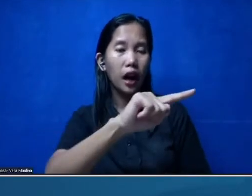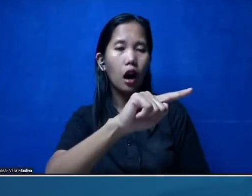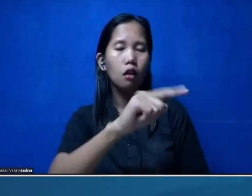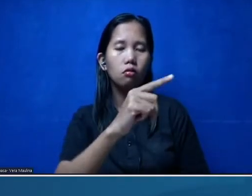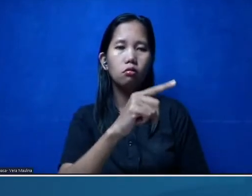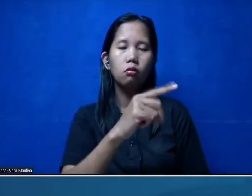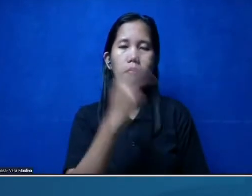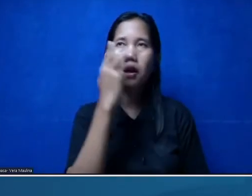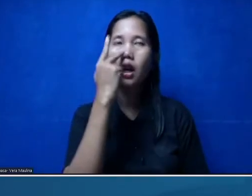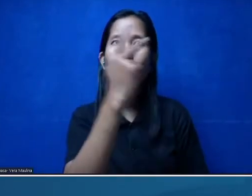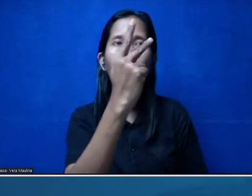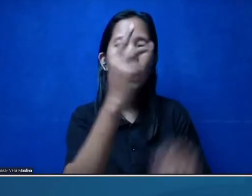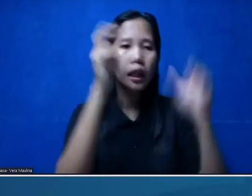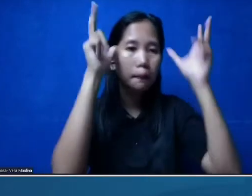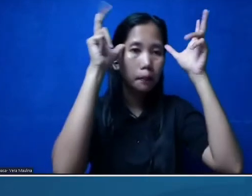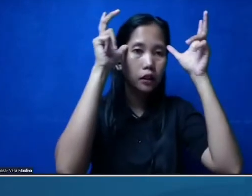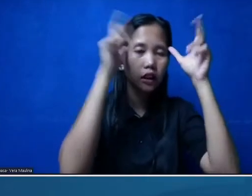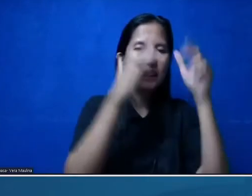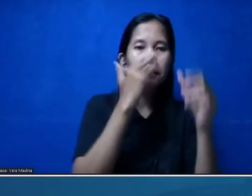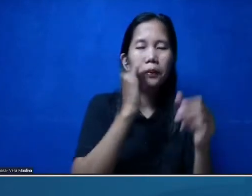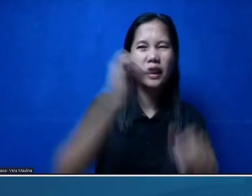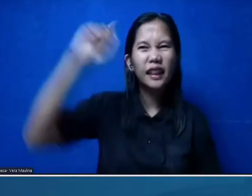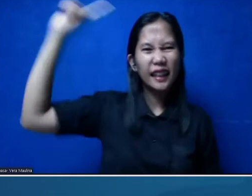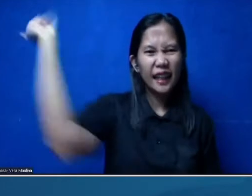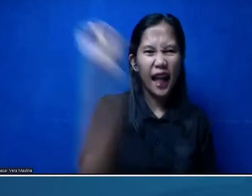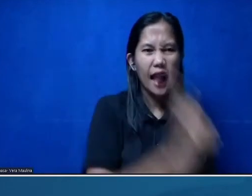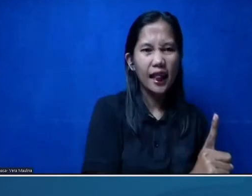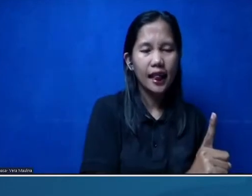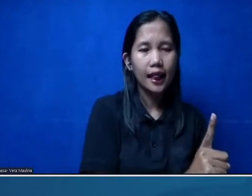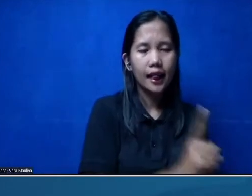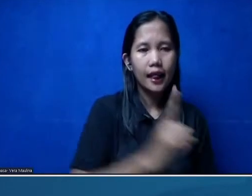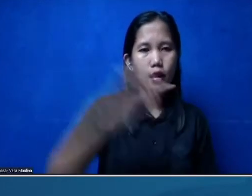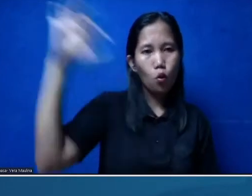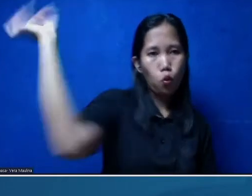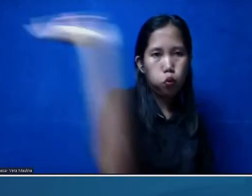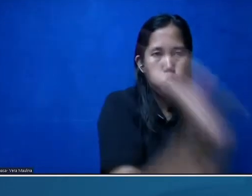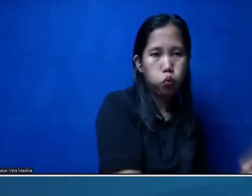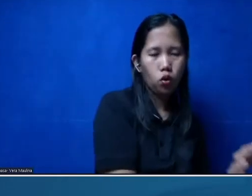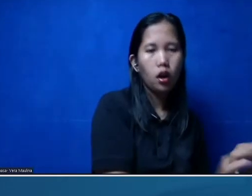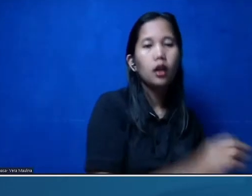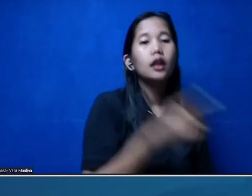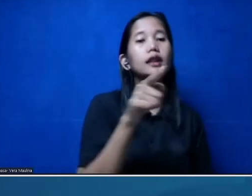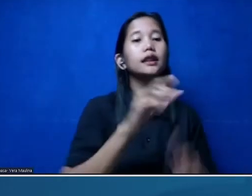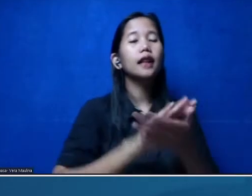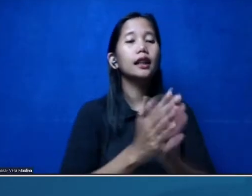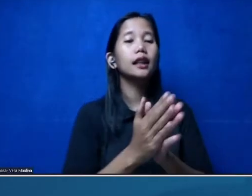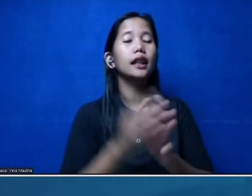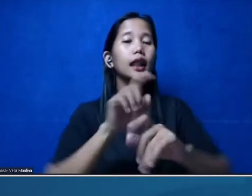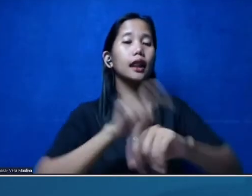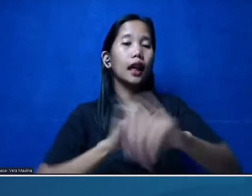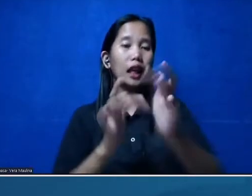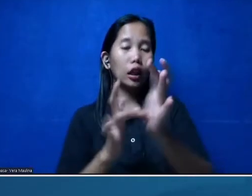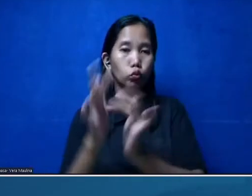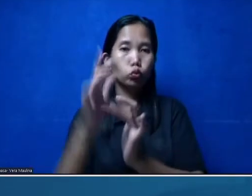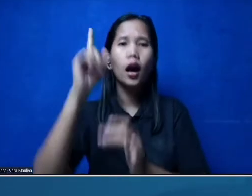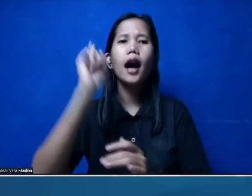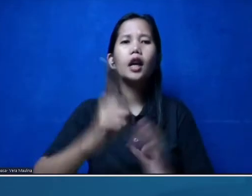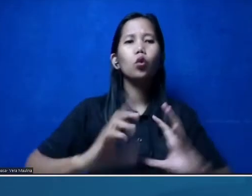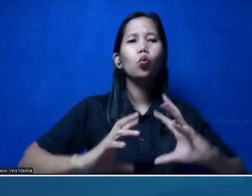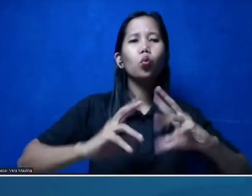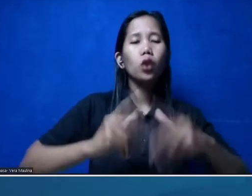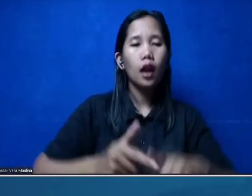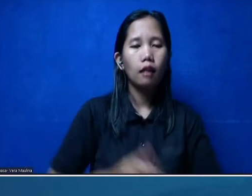datang dari roh orang mati tapi iblis itu datangnya dari showroom mantan